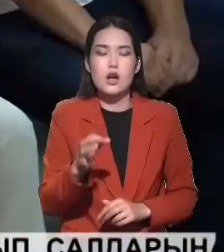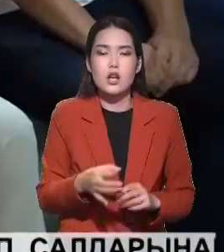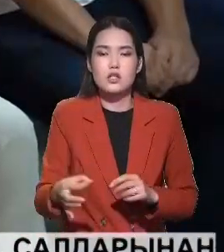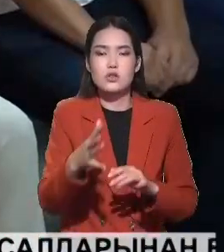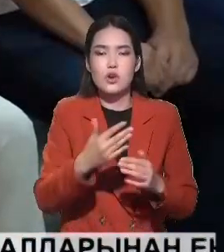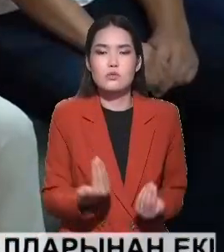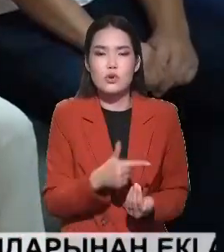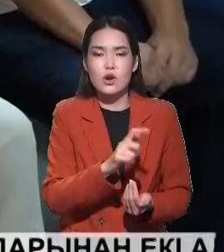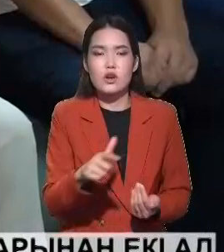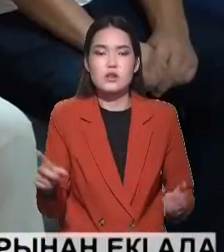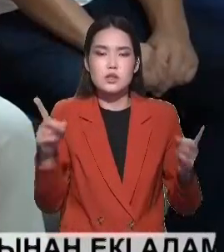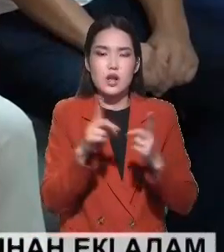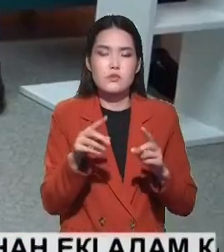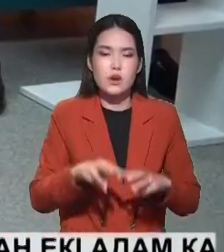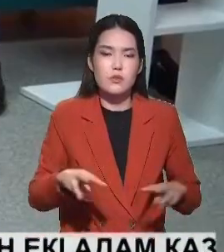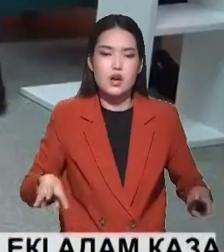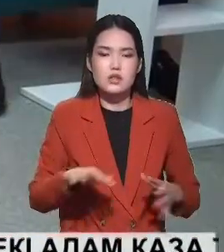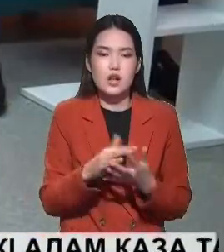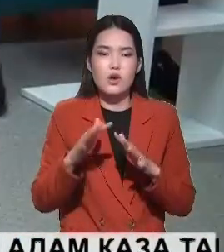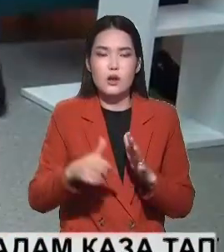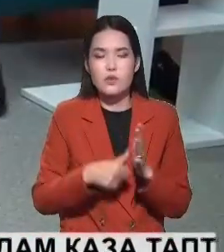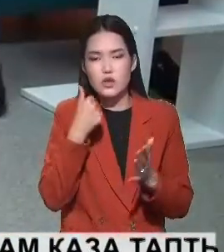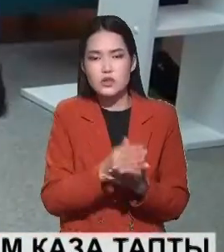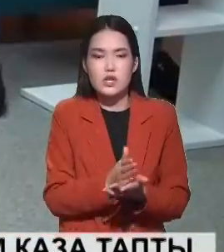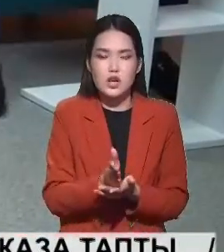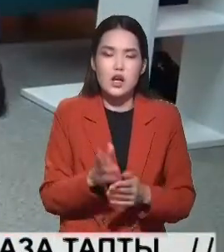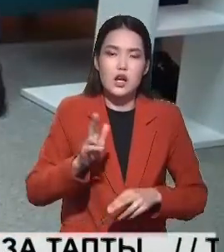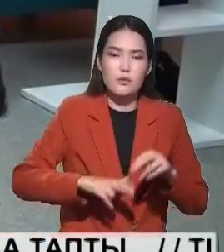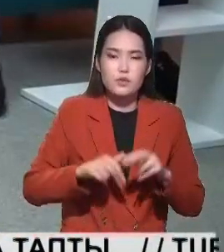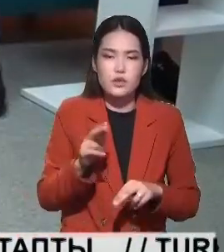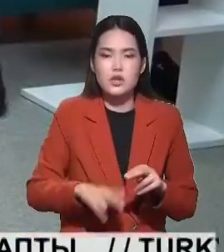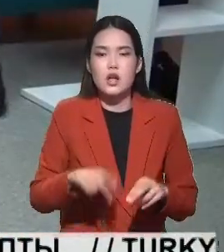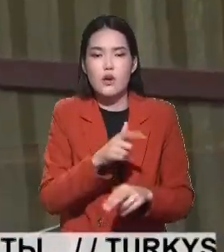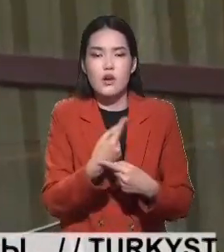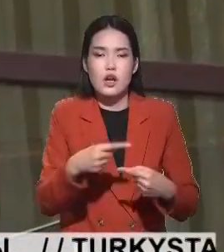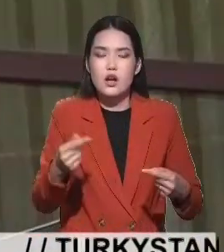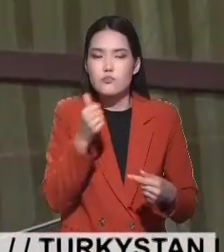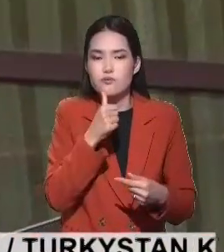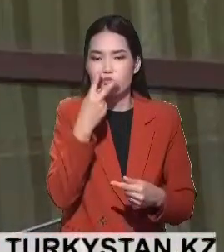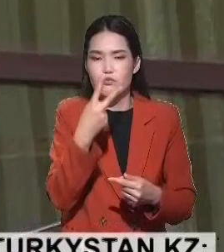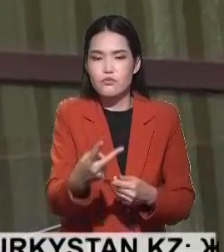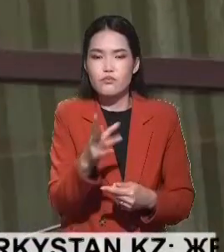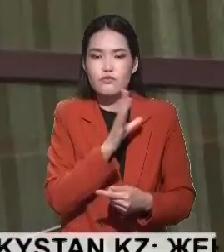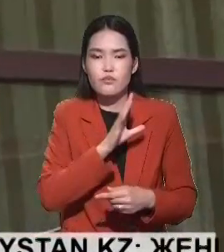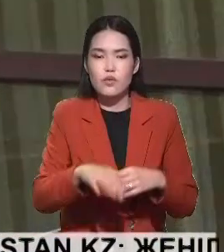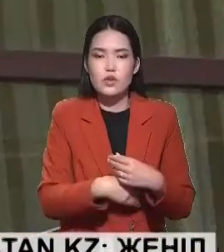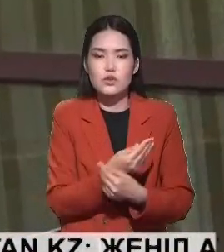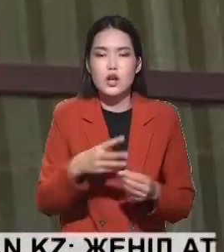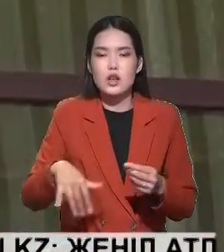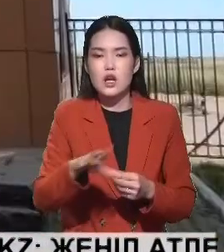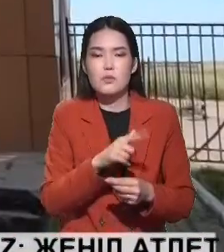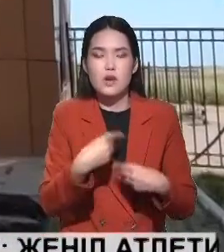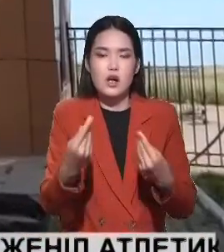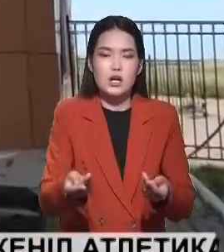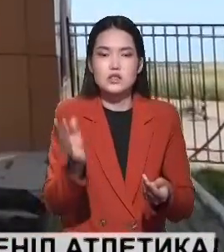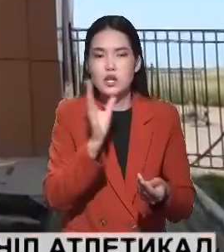кездесті. Мәжілісмендер ауылда 60-шы жылдары салынып, қазір тоз-тоз шыққан аурухананы сынға алды. Олар жаңа аурухана салу мәселесін көтерді.